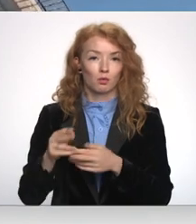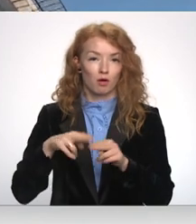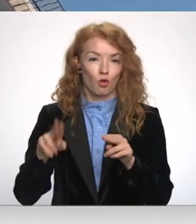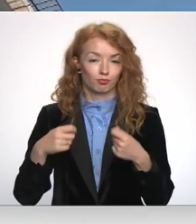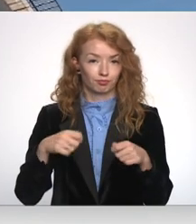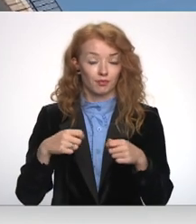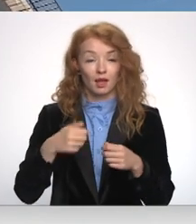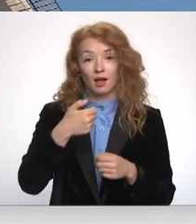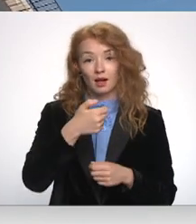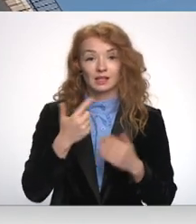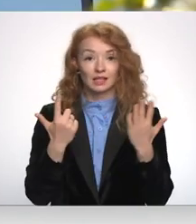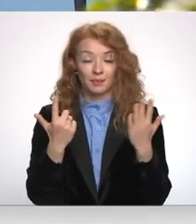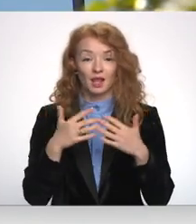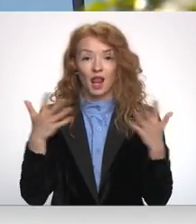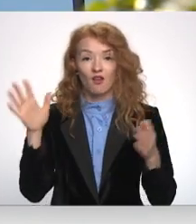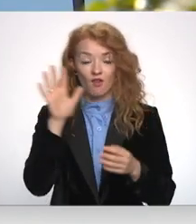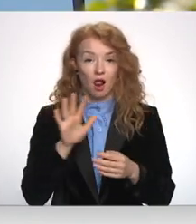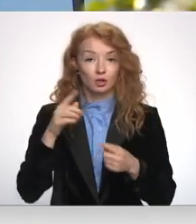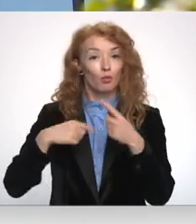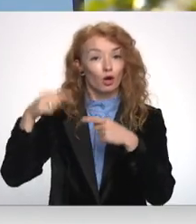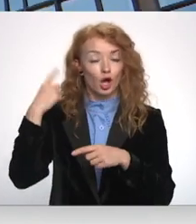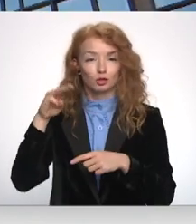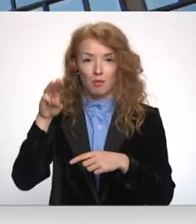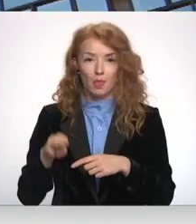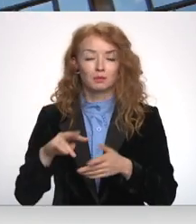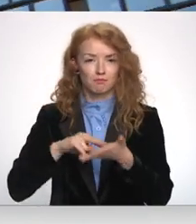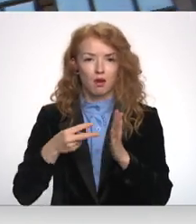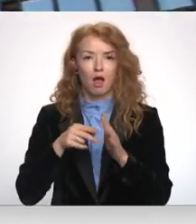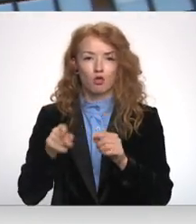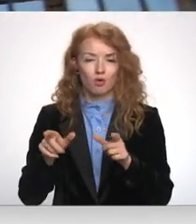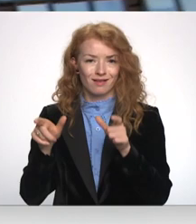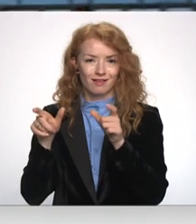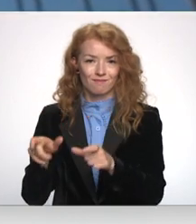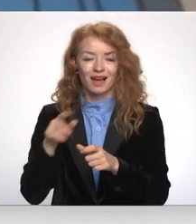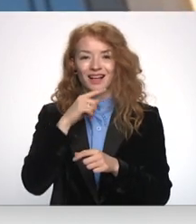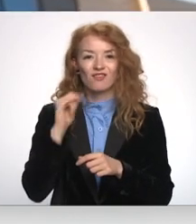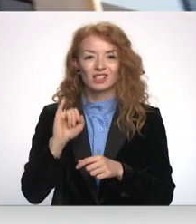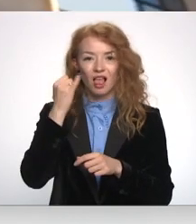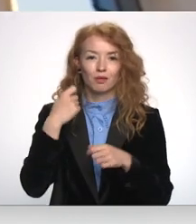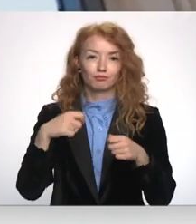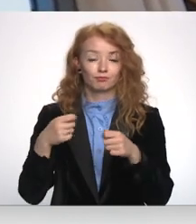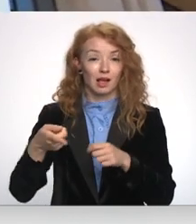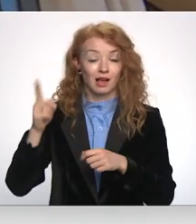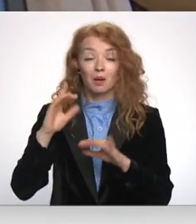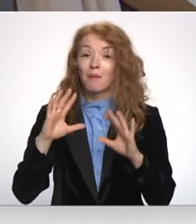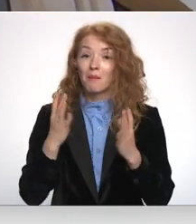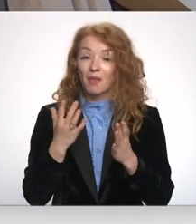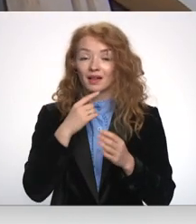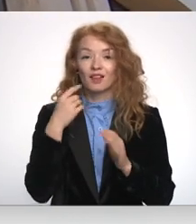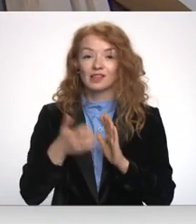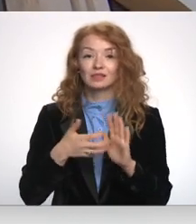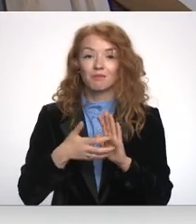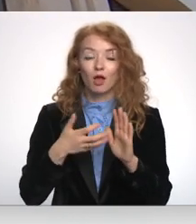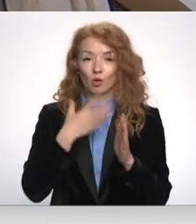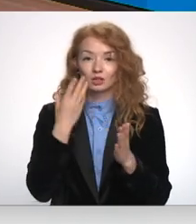ka G7 lielvalsts jau pagājušajā mēnesī apņēmās ievies šādu te Krievijas zelta aizliegumu, jo uzskata, ka Krievi ir izmantojis